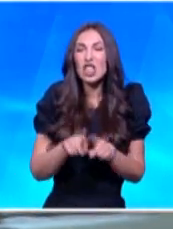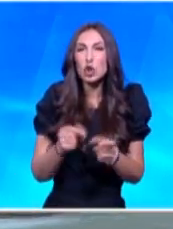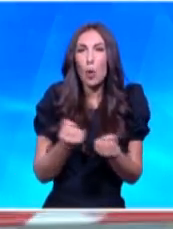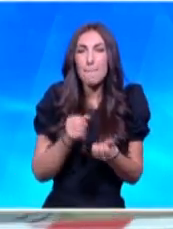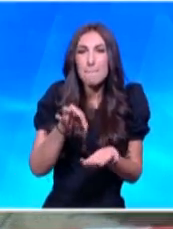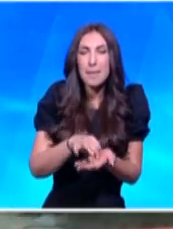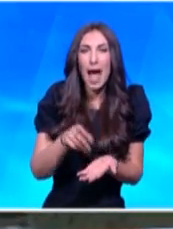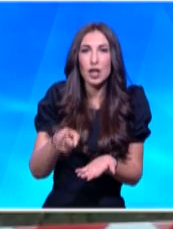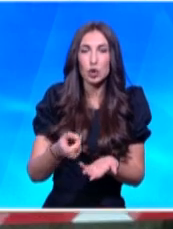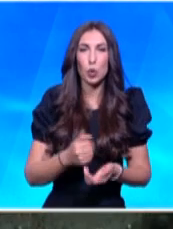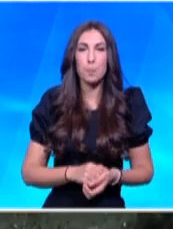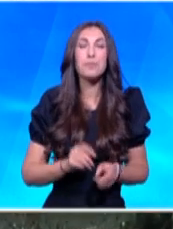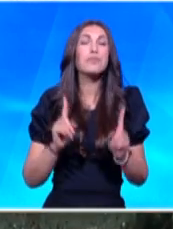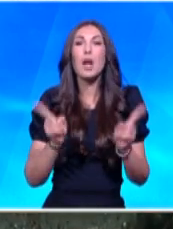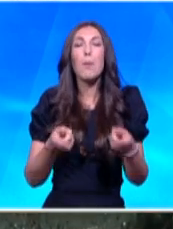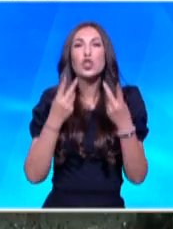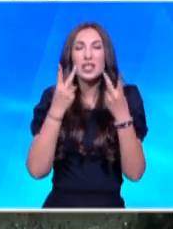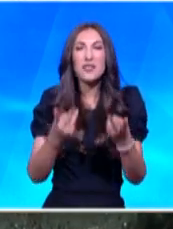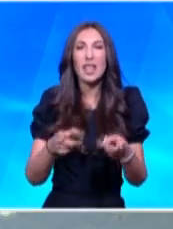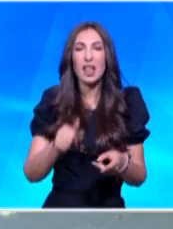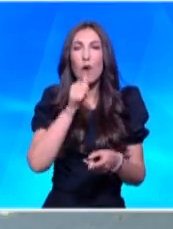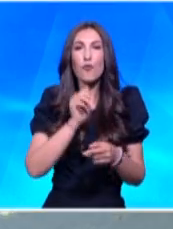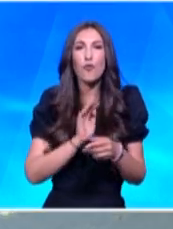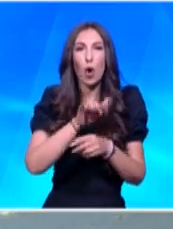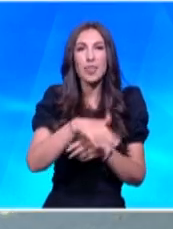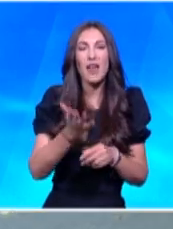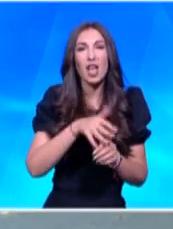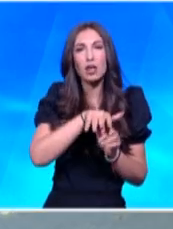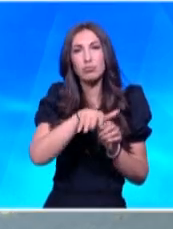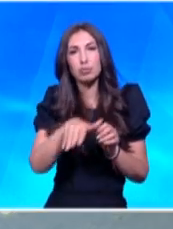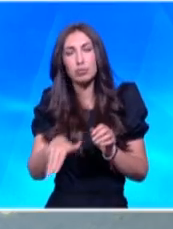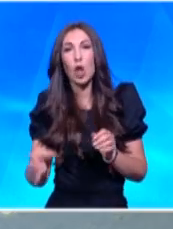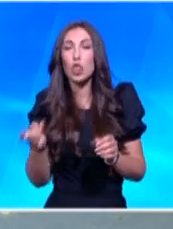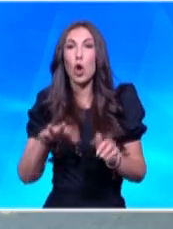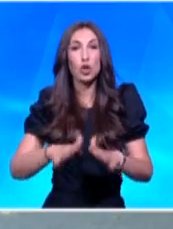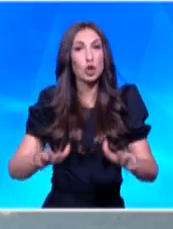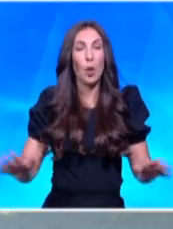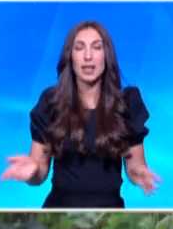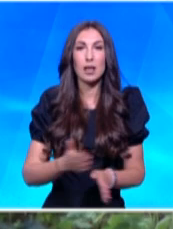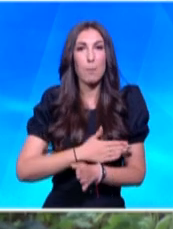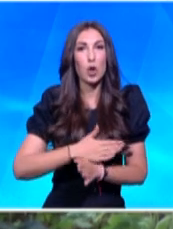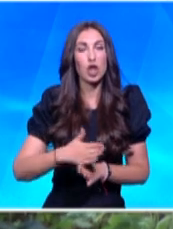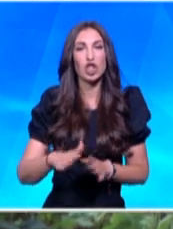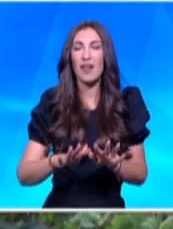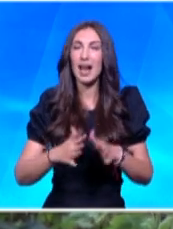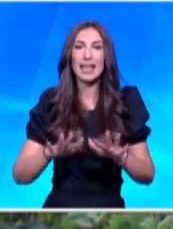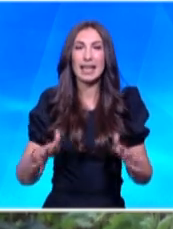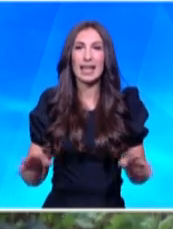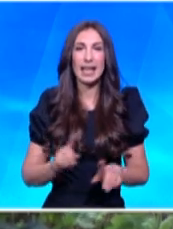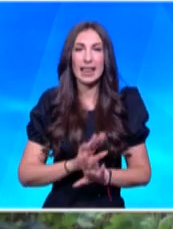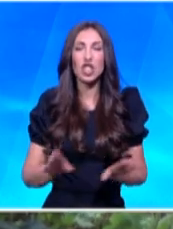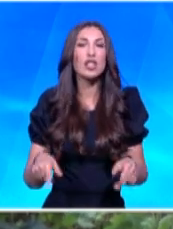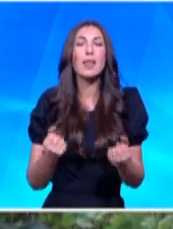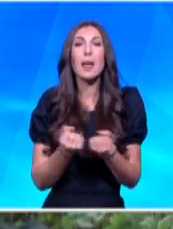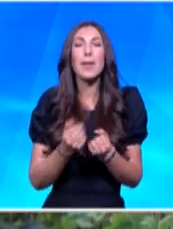място. Както може да видите, водата тук се отеква, но ситуацията продължава да е критична. Както казах, на място